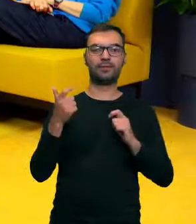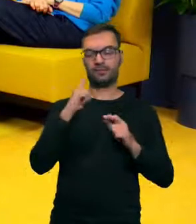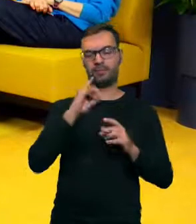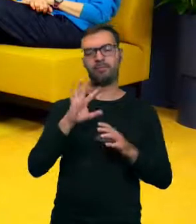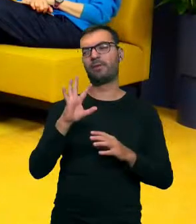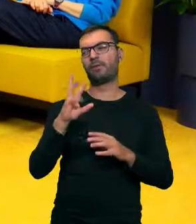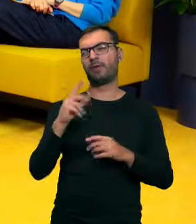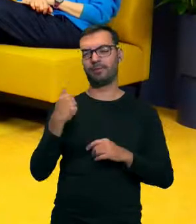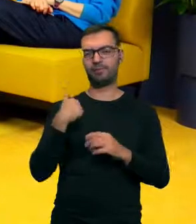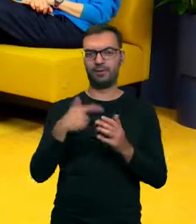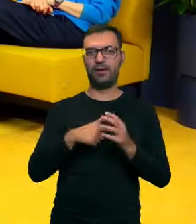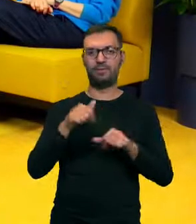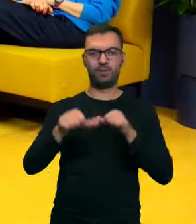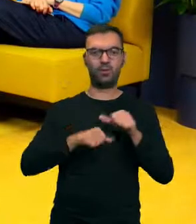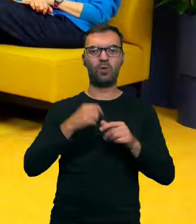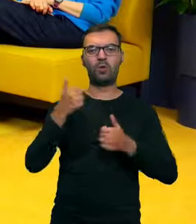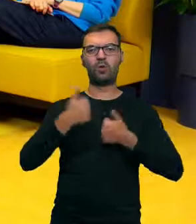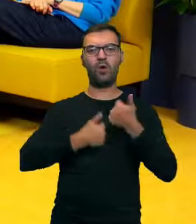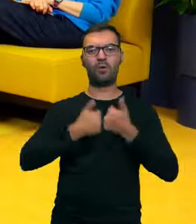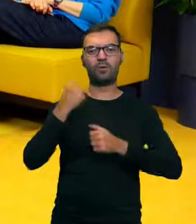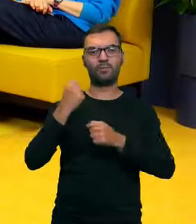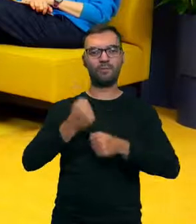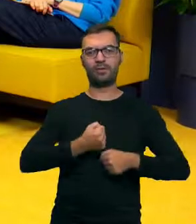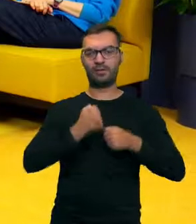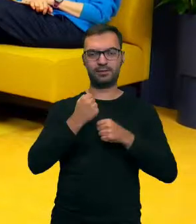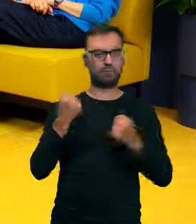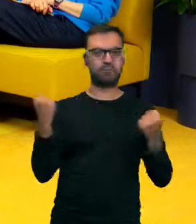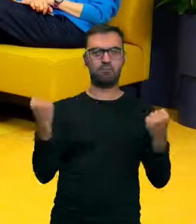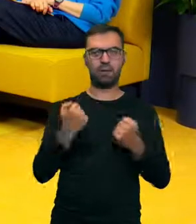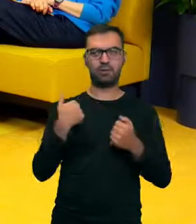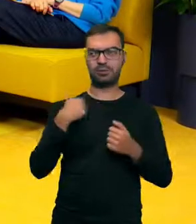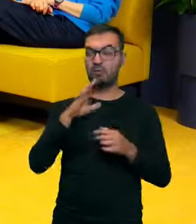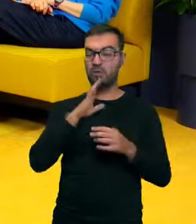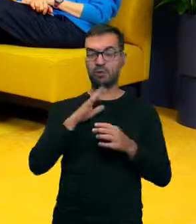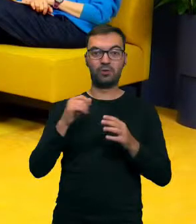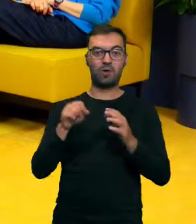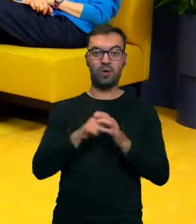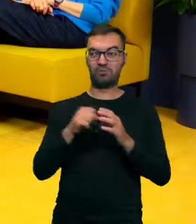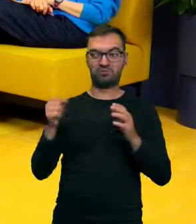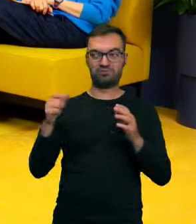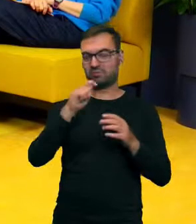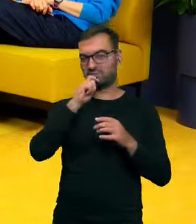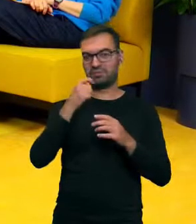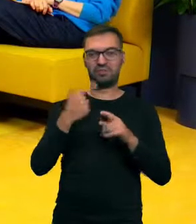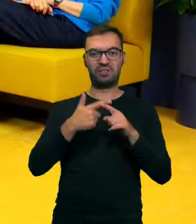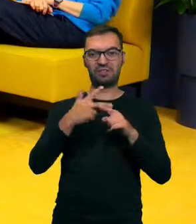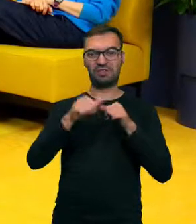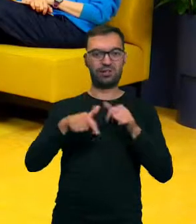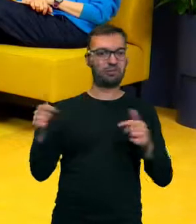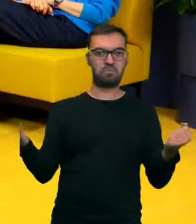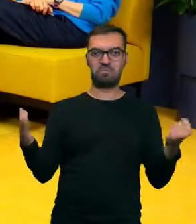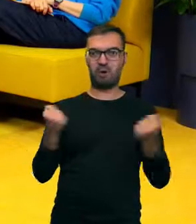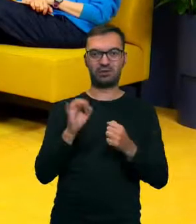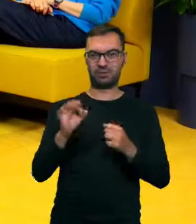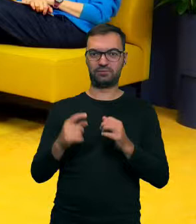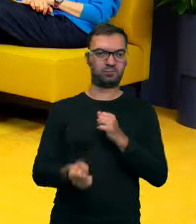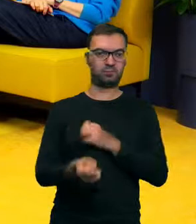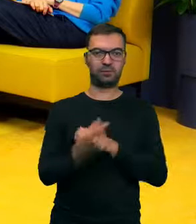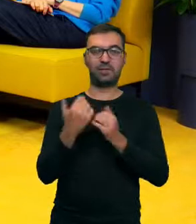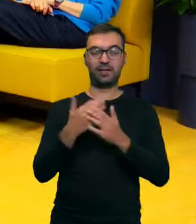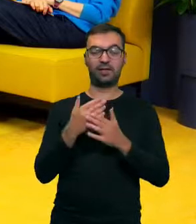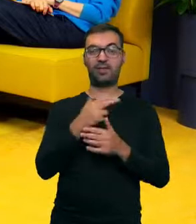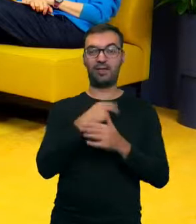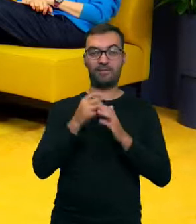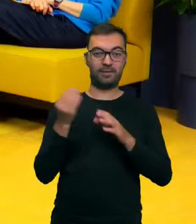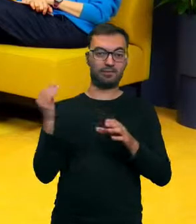bardzo piękne, bo w ogóle jakby tegoroczny konkurs w Wenecji był naprawdę bardzo mocny, podobno najmocniejszy od dekad w ogóle. I znalezienie się filmu w